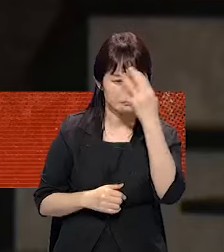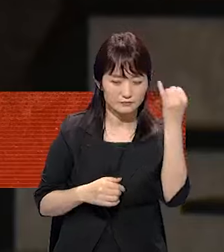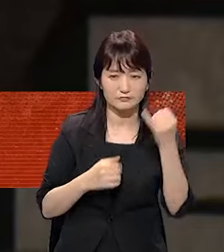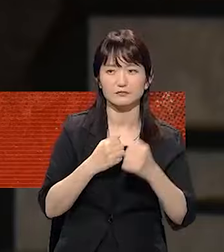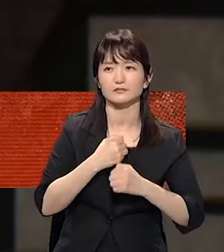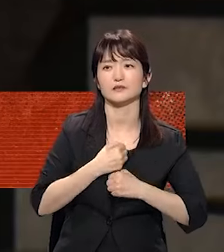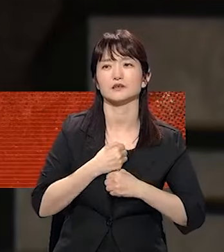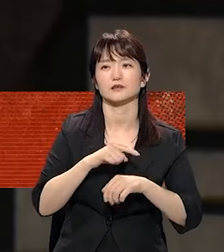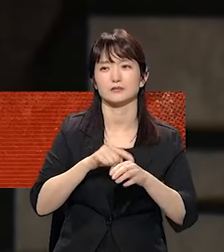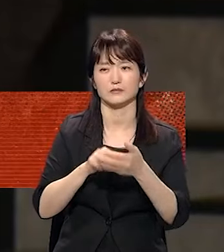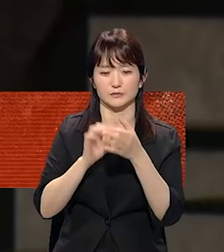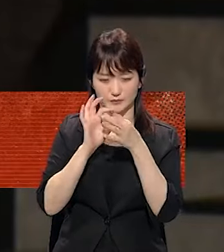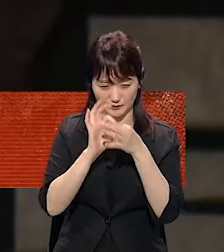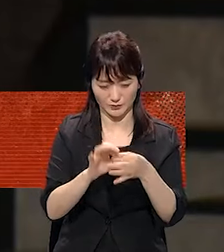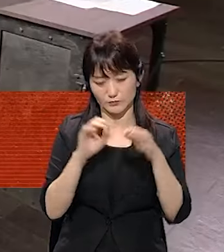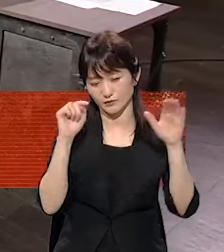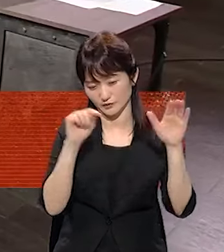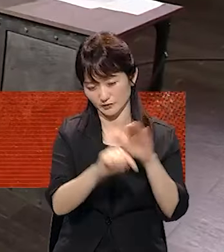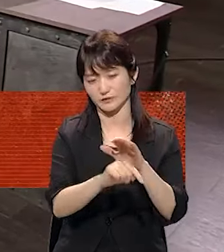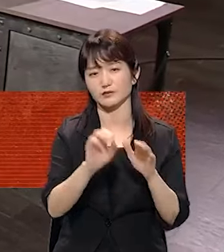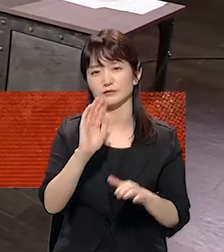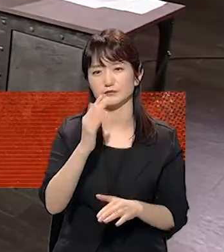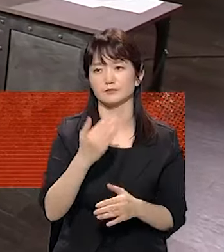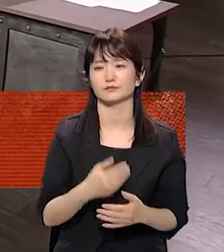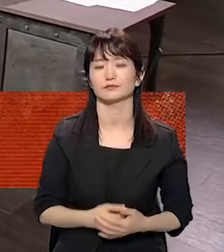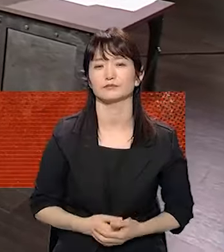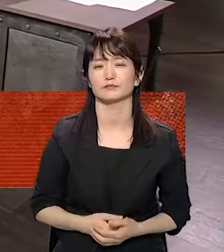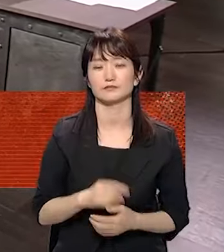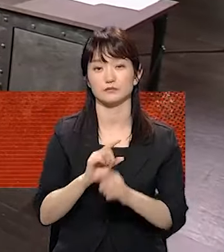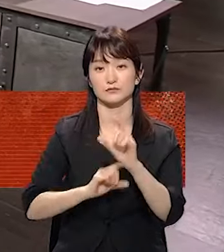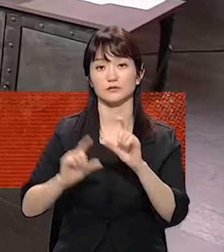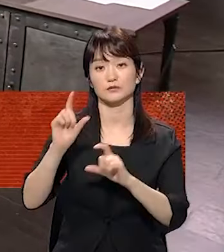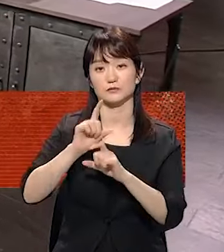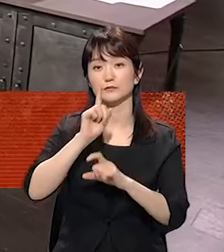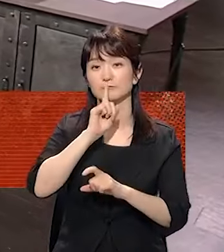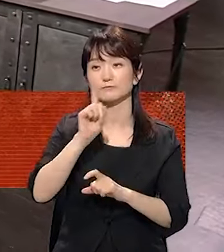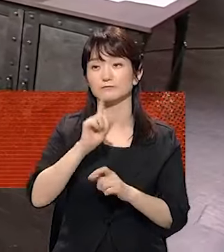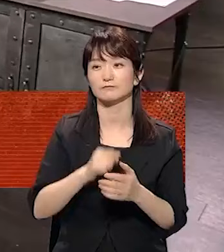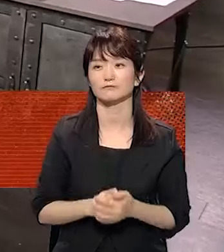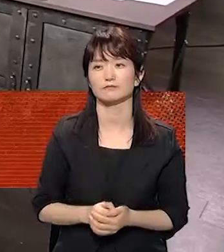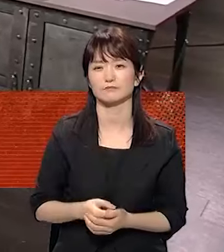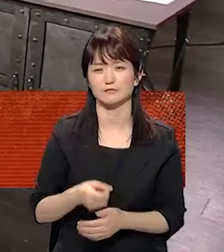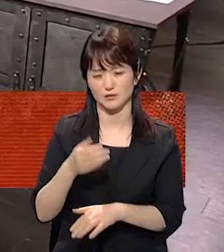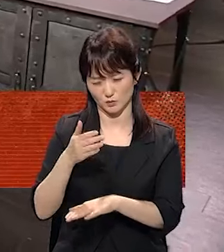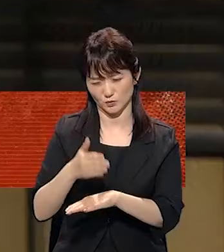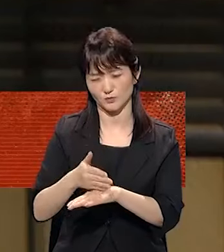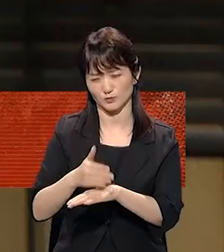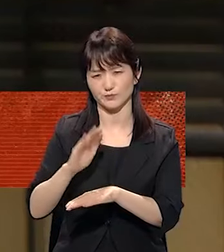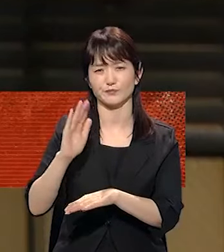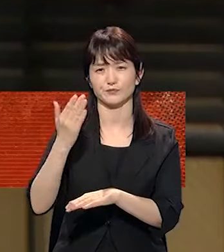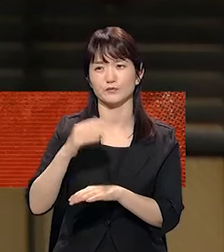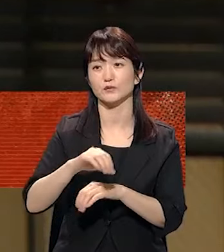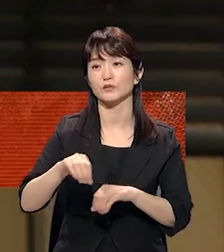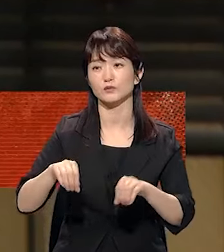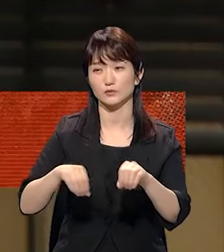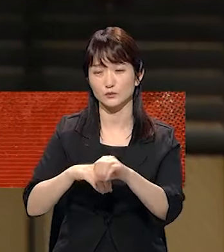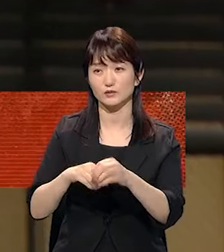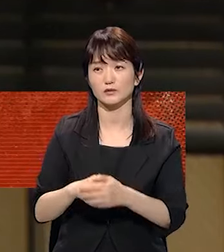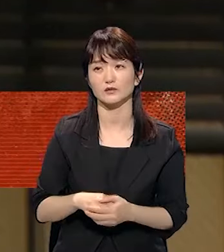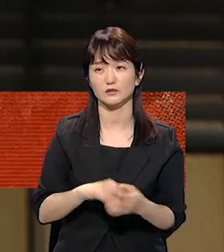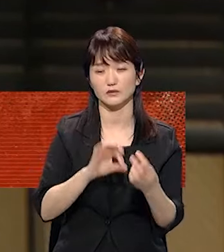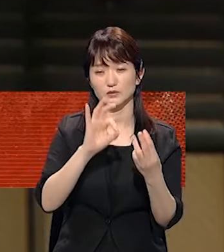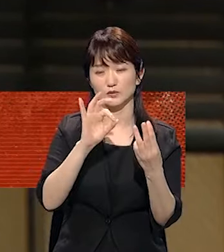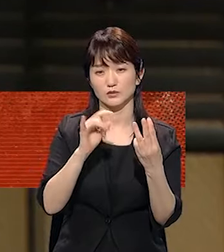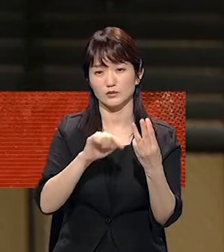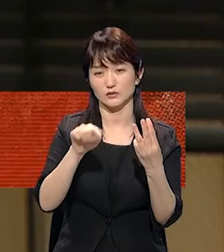이건 계속 되어야 한다 자 박비 선사님 자 좀 천문을 해 보면 비슷한 얘긴데 고마워 해야 돼 오히려 자기가 얼마나 역할을 못